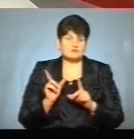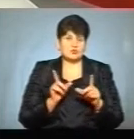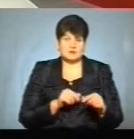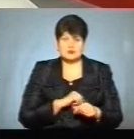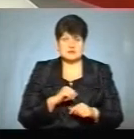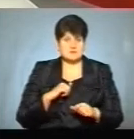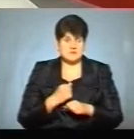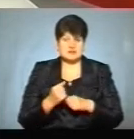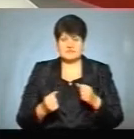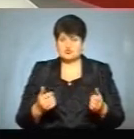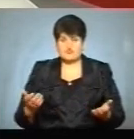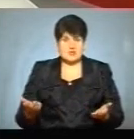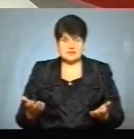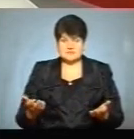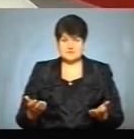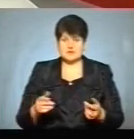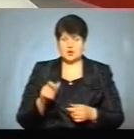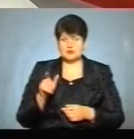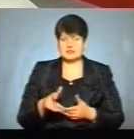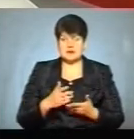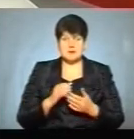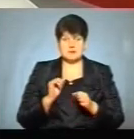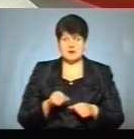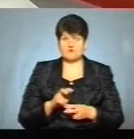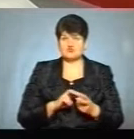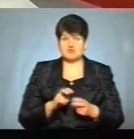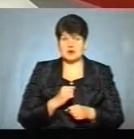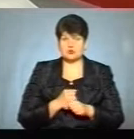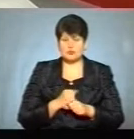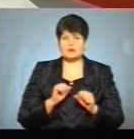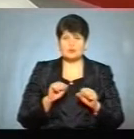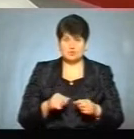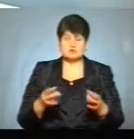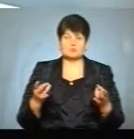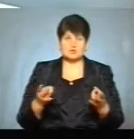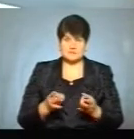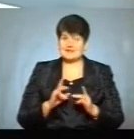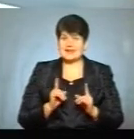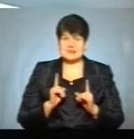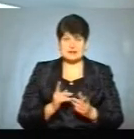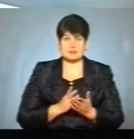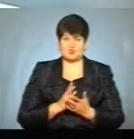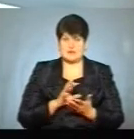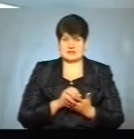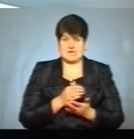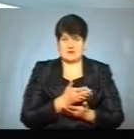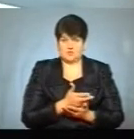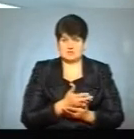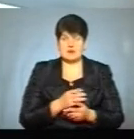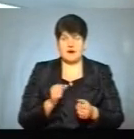самостійно працевлаштувалися. Тому що людина має право шукати роботу і може, і потрібно не тільки через службу зайнятості, а